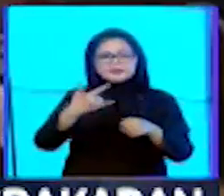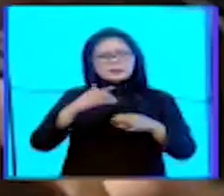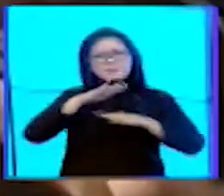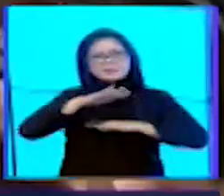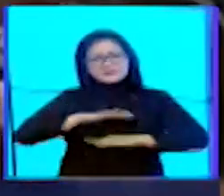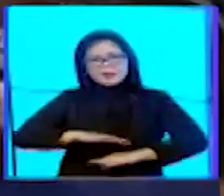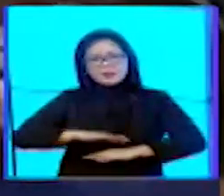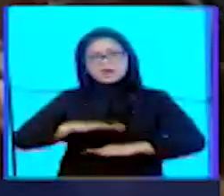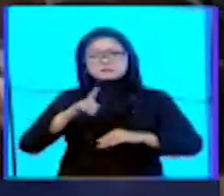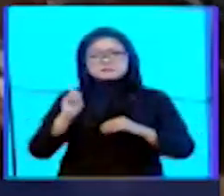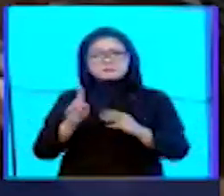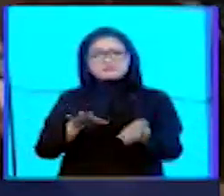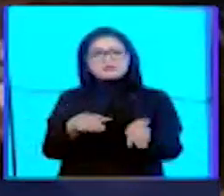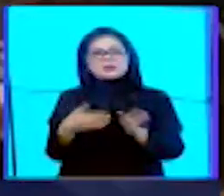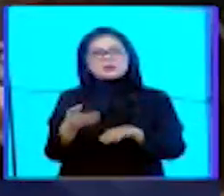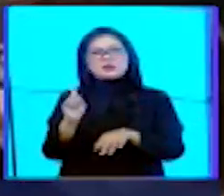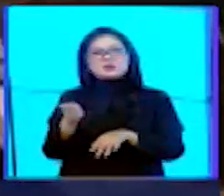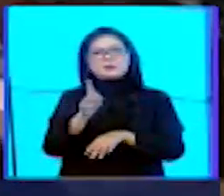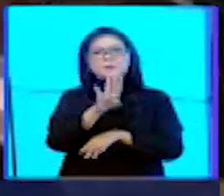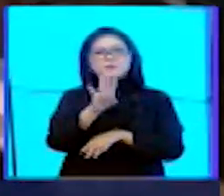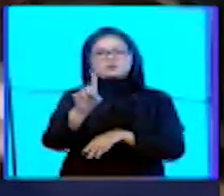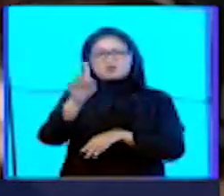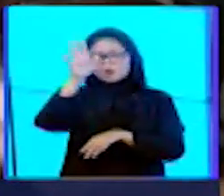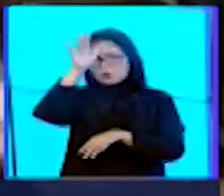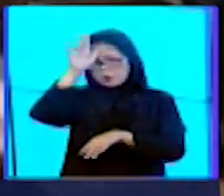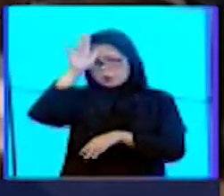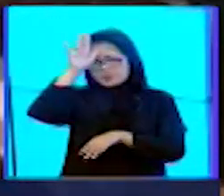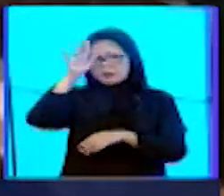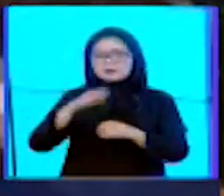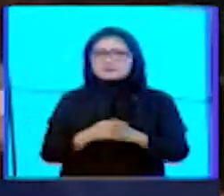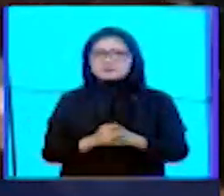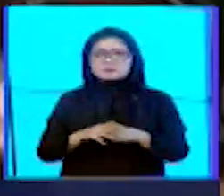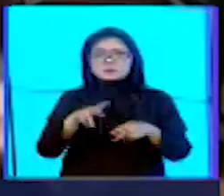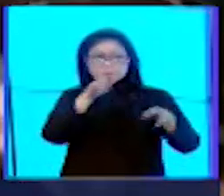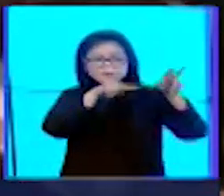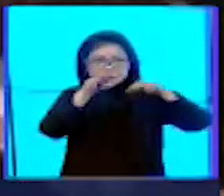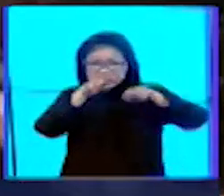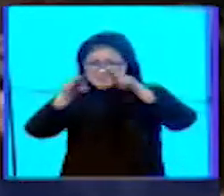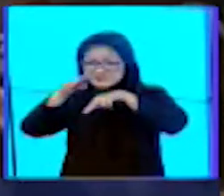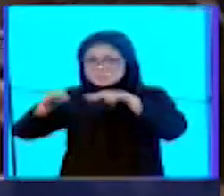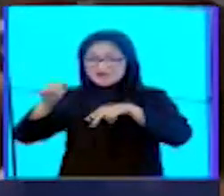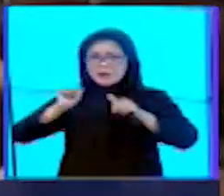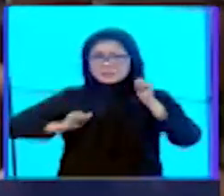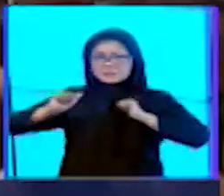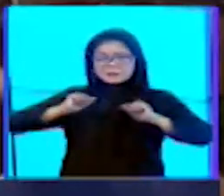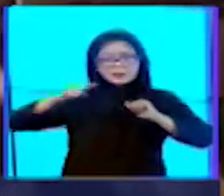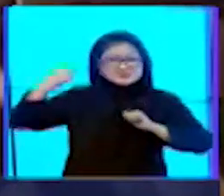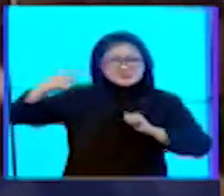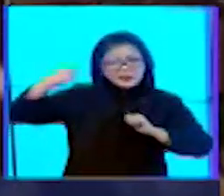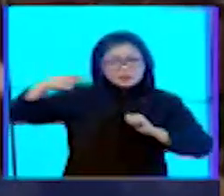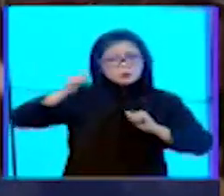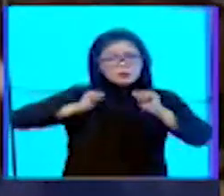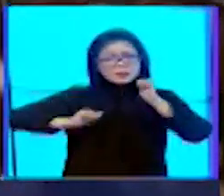Tim dari kesehatan juga akan memantau dari kesehariannya, termasuk kegiatan trauma healing ya. Tadi diminta dari